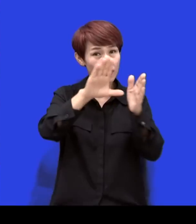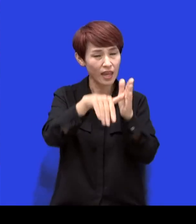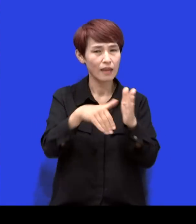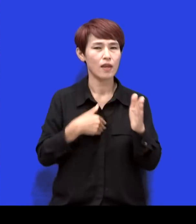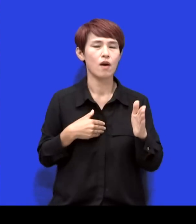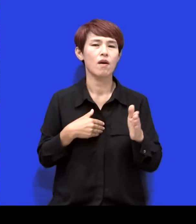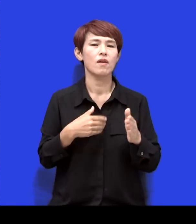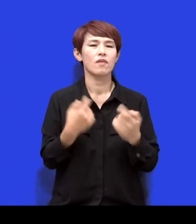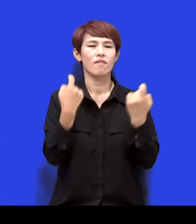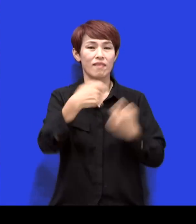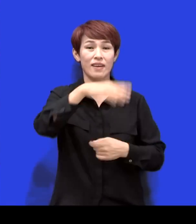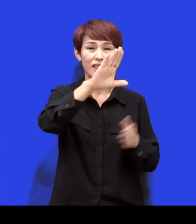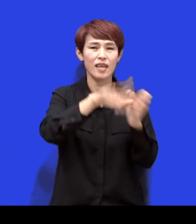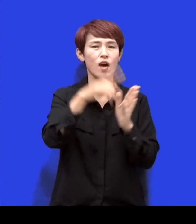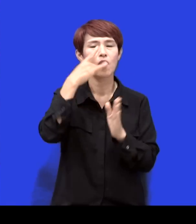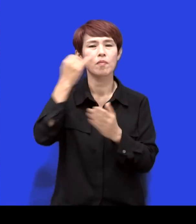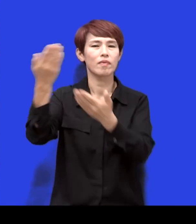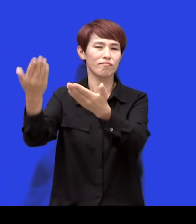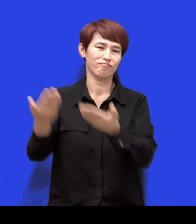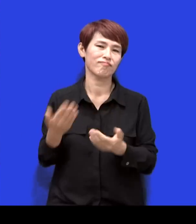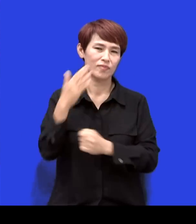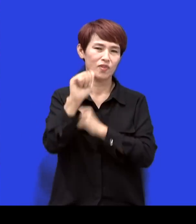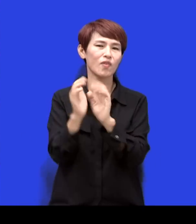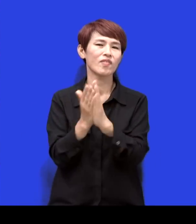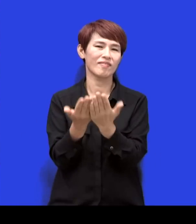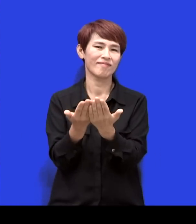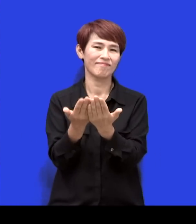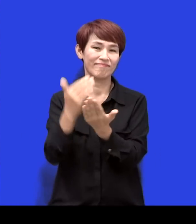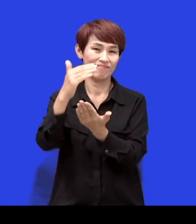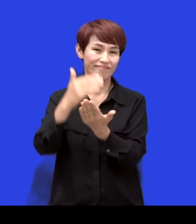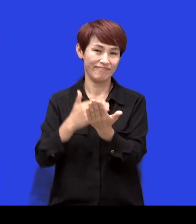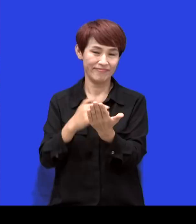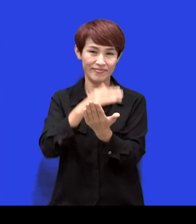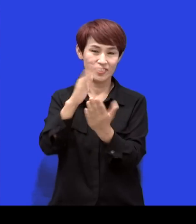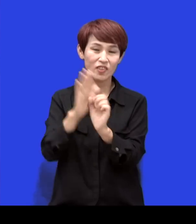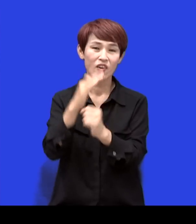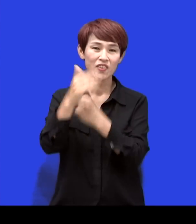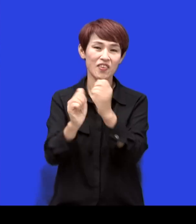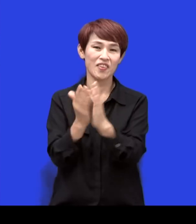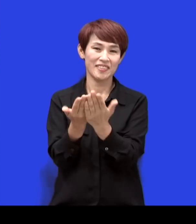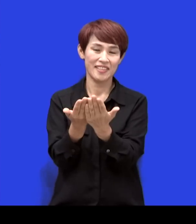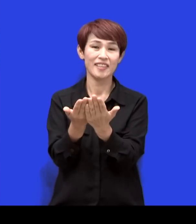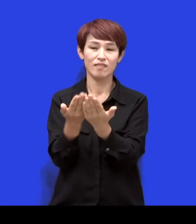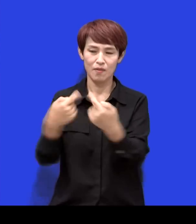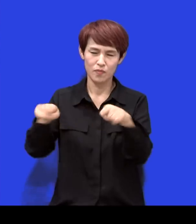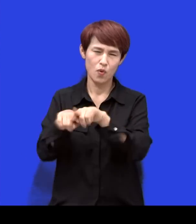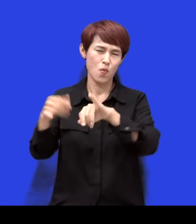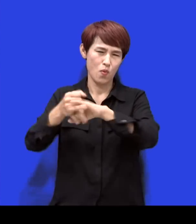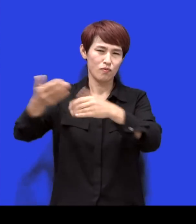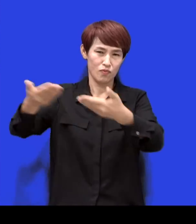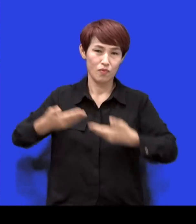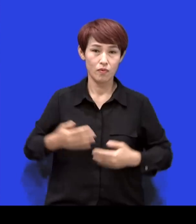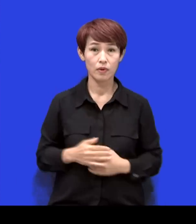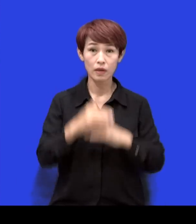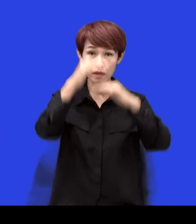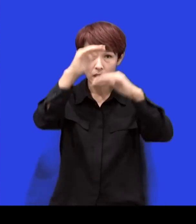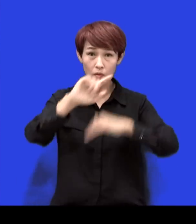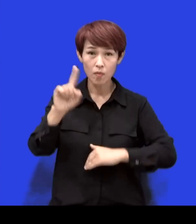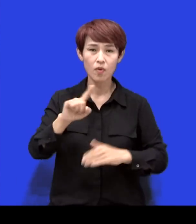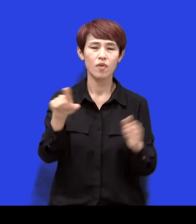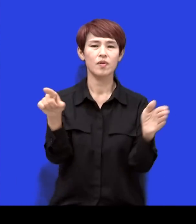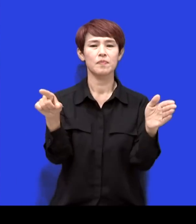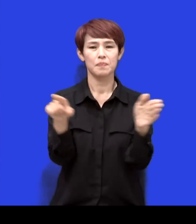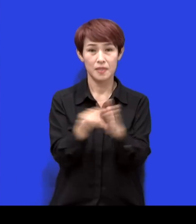그- 보면은 여기 좀 이렇게 보여주세요. 좀 예. 받아보세요. 받아보세요. 네네. 이렇게 네네. 어떻게 돼 있어요? 성경 좀 말씀을 써주셨어요. 어. 그래서 믿음의